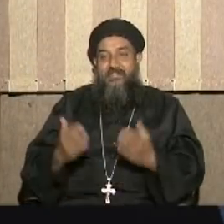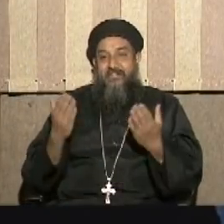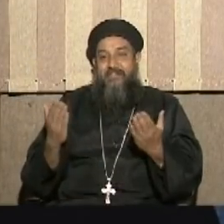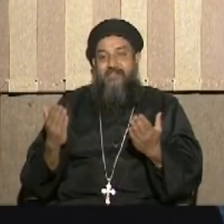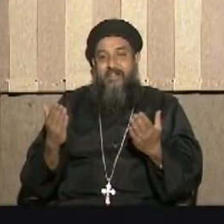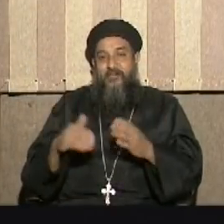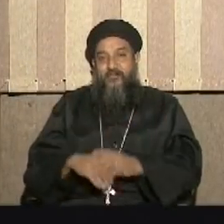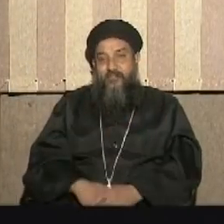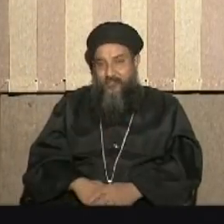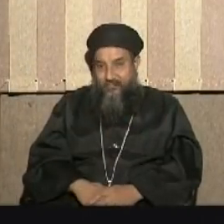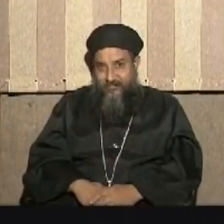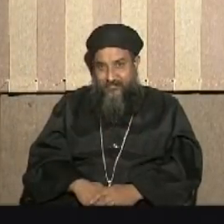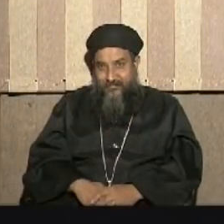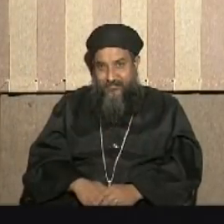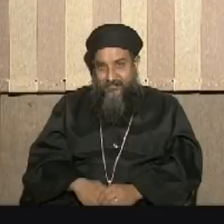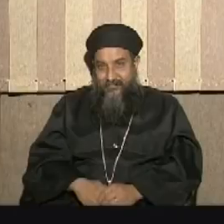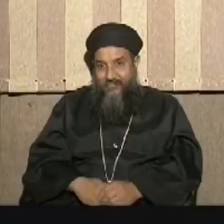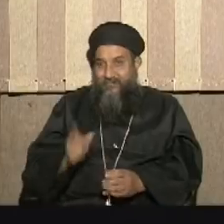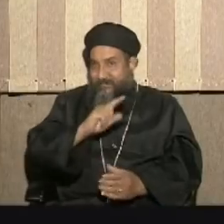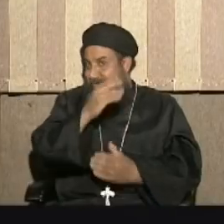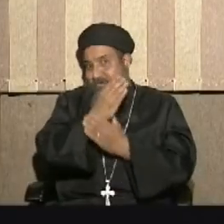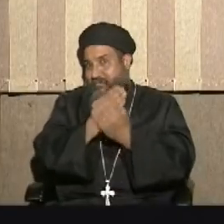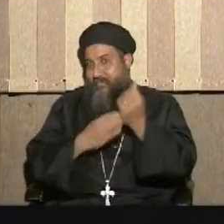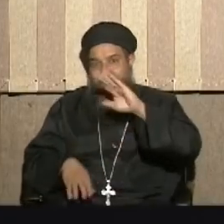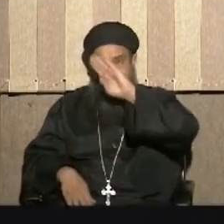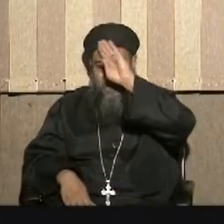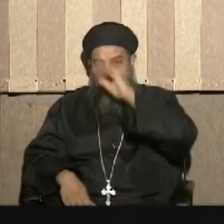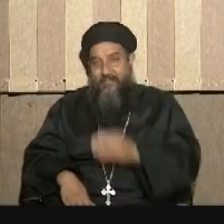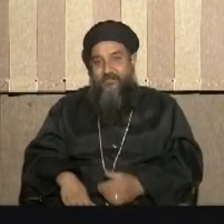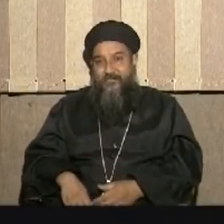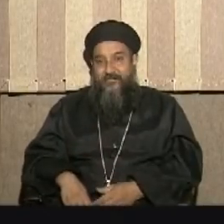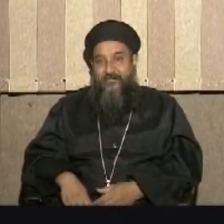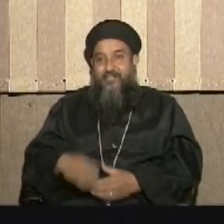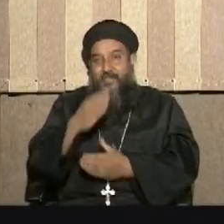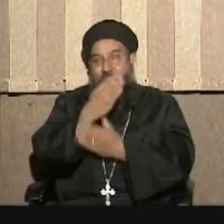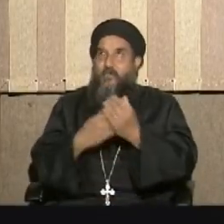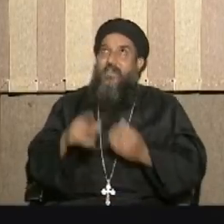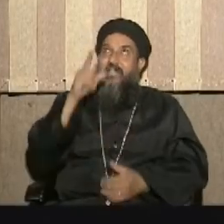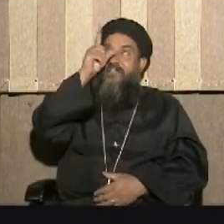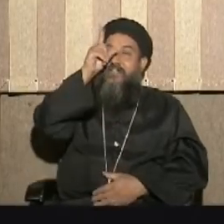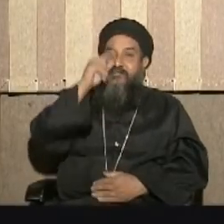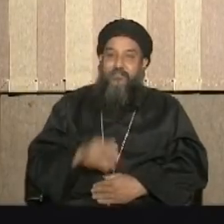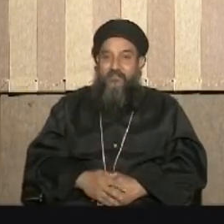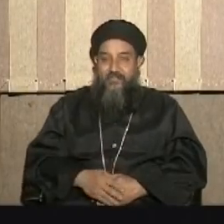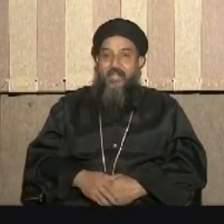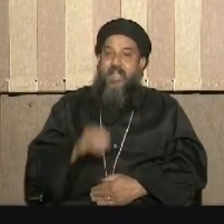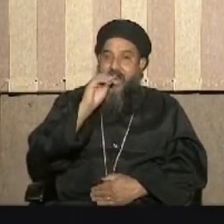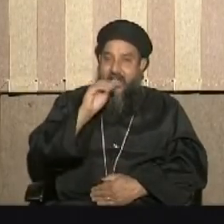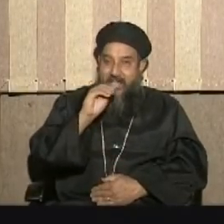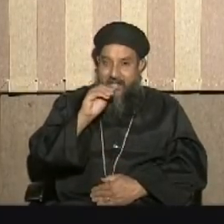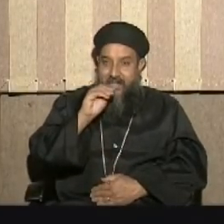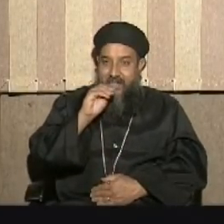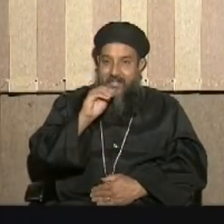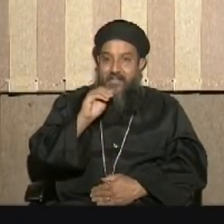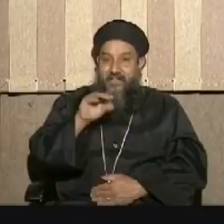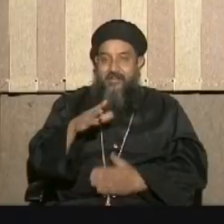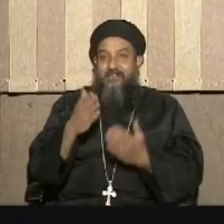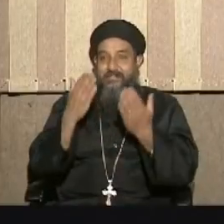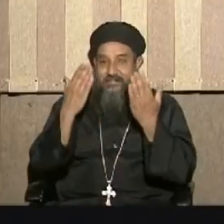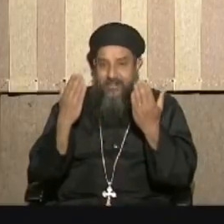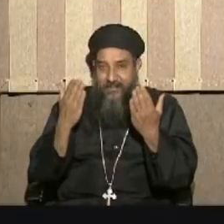هلأ ما صرت أولاد الإمبراطور، هلأ صرت أولاد ربنا الذي قال: